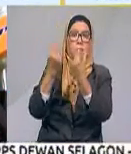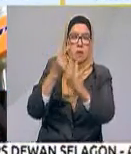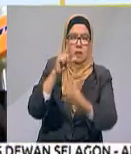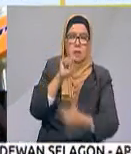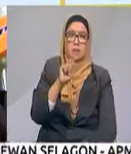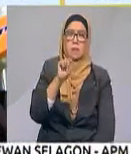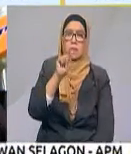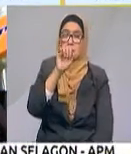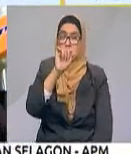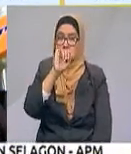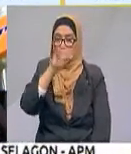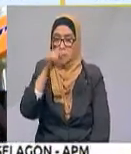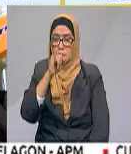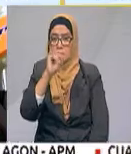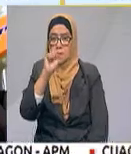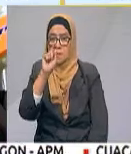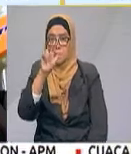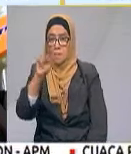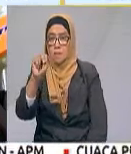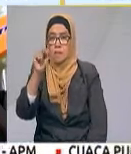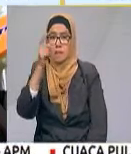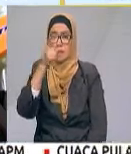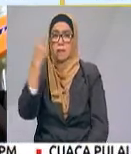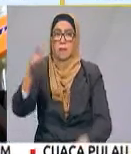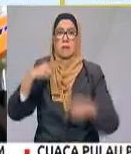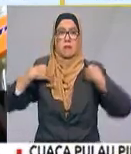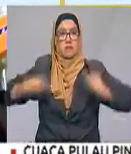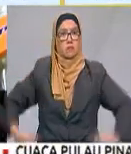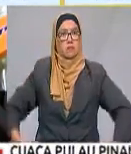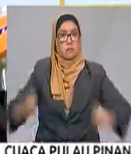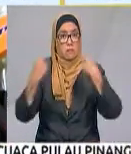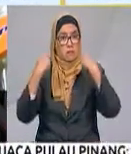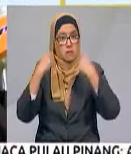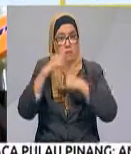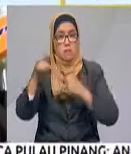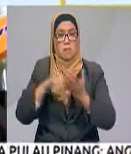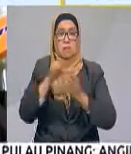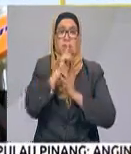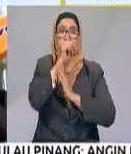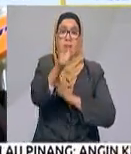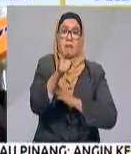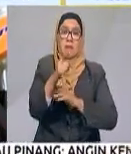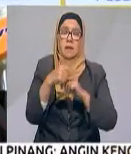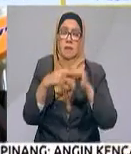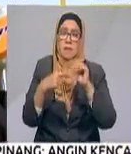course, mereka mempunyai fizikal yang kuat dan of course itu salah satu